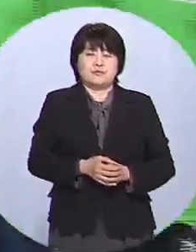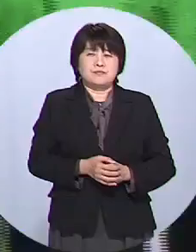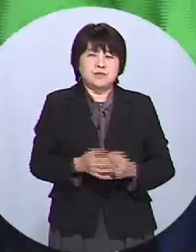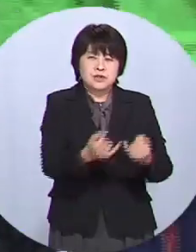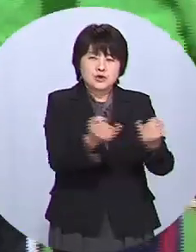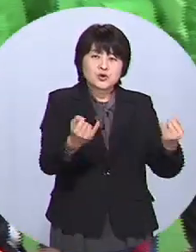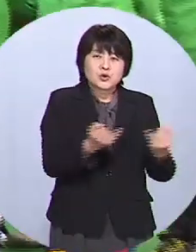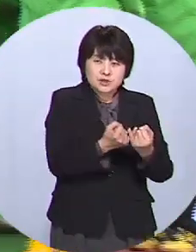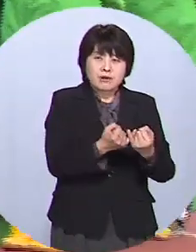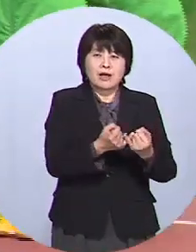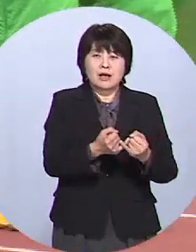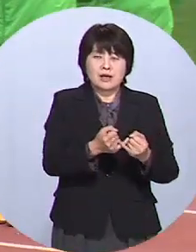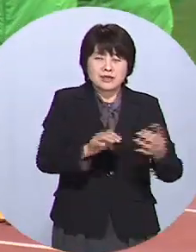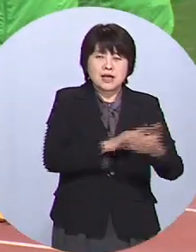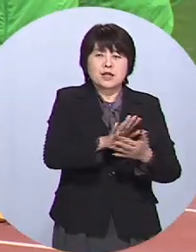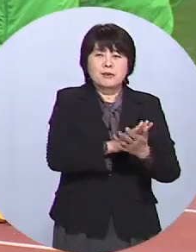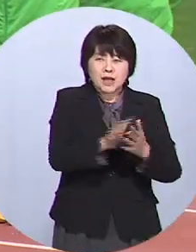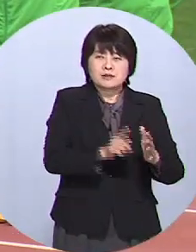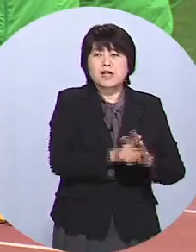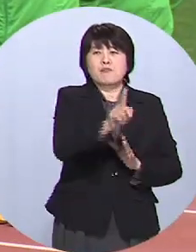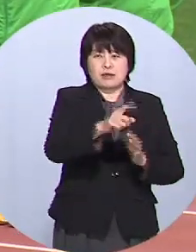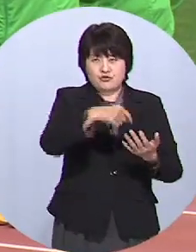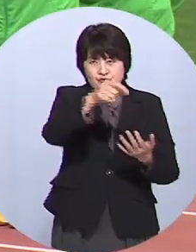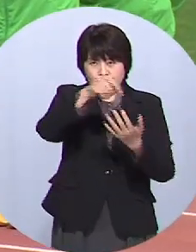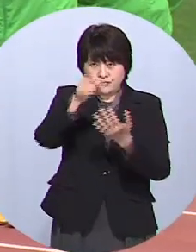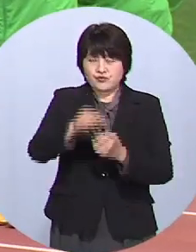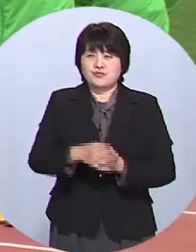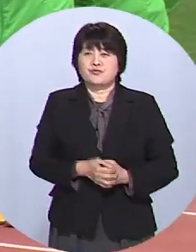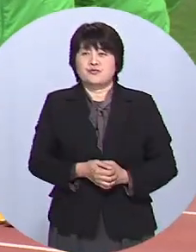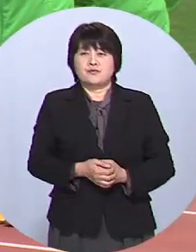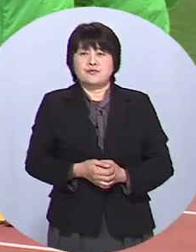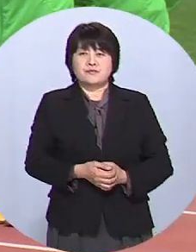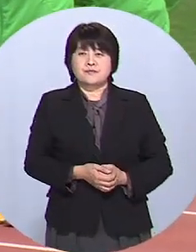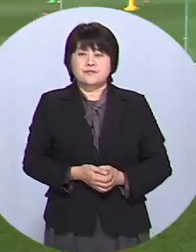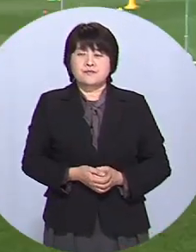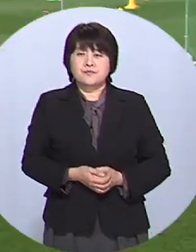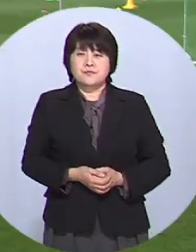アンダー18女子が埼玉県選抜でした。